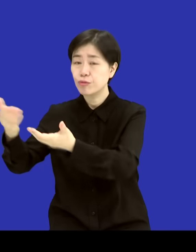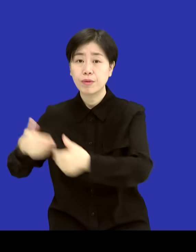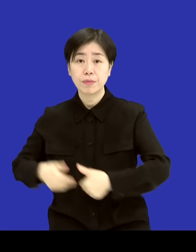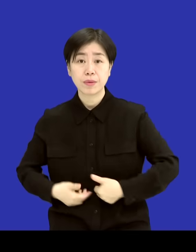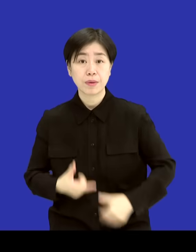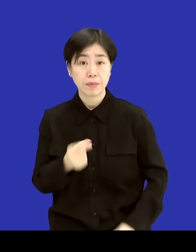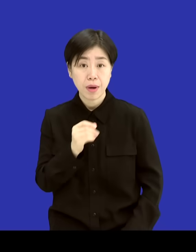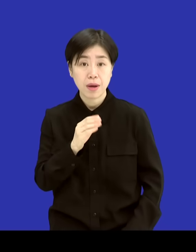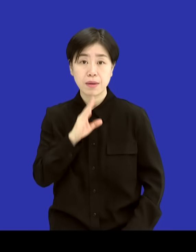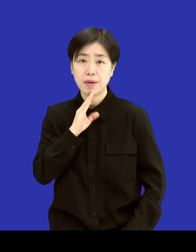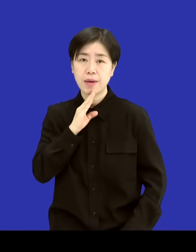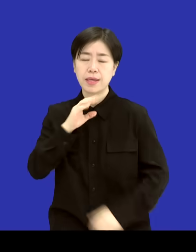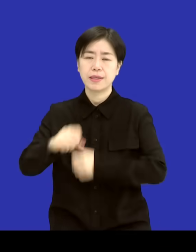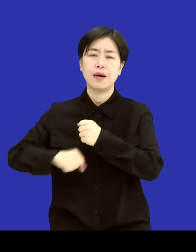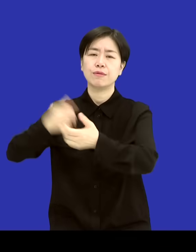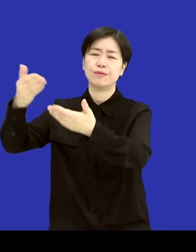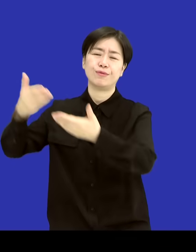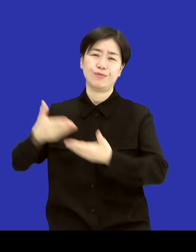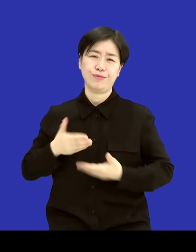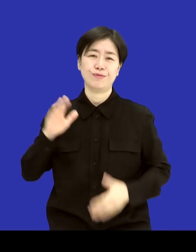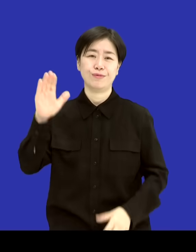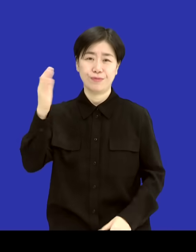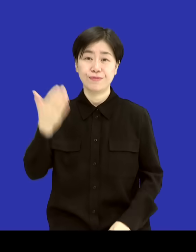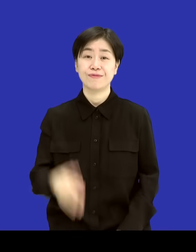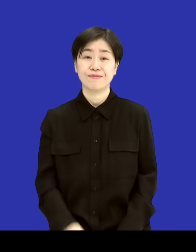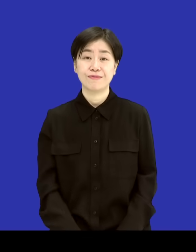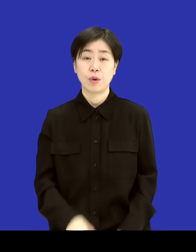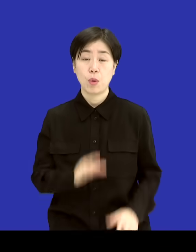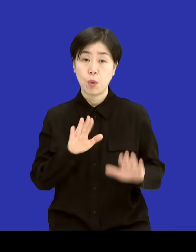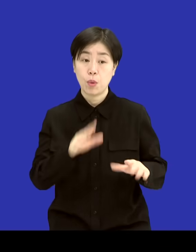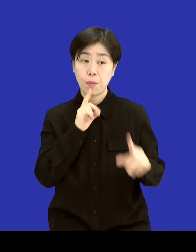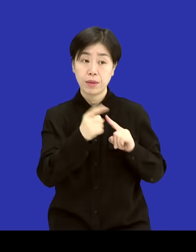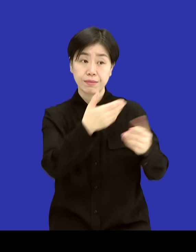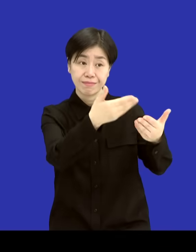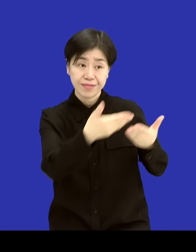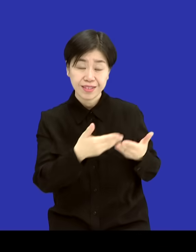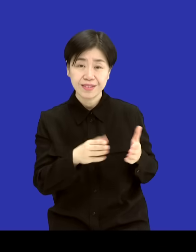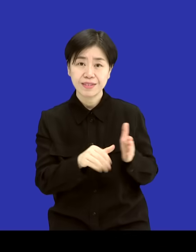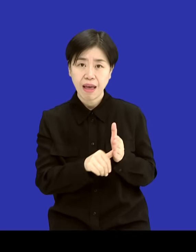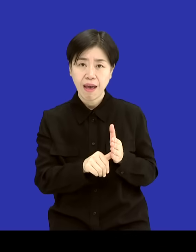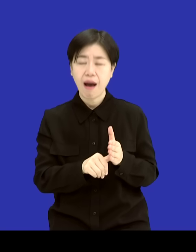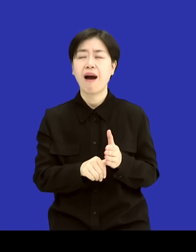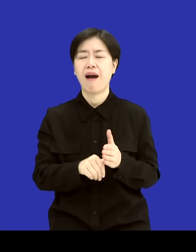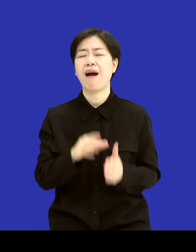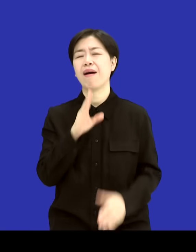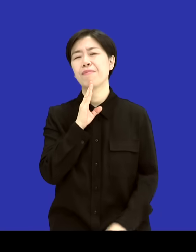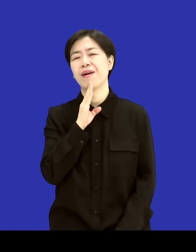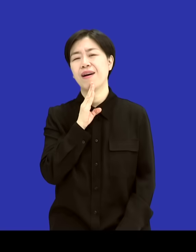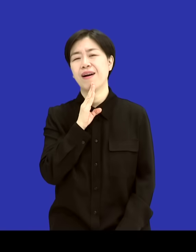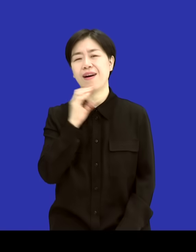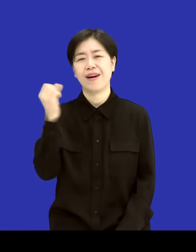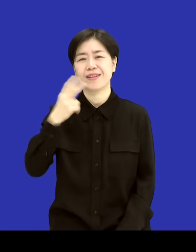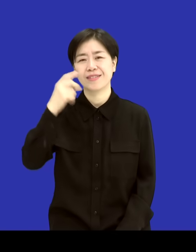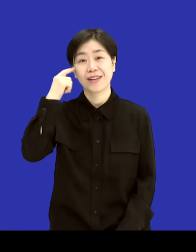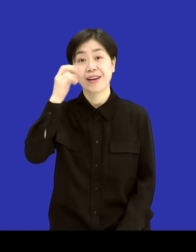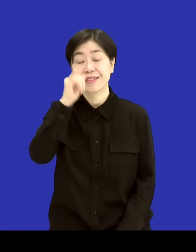우리를 자유케 하시는 하나님을 오늘 말씀을 들으면서 너무 다시 한번 기억하게 되는